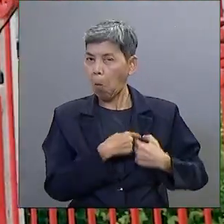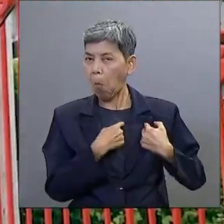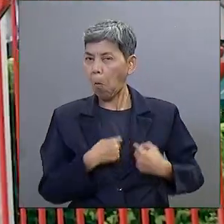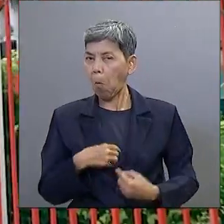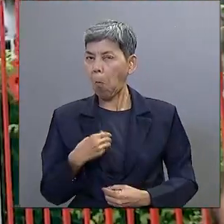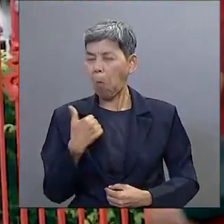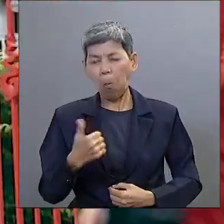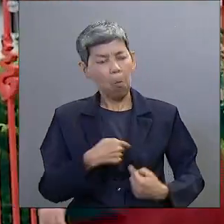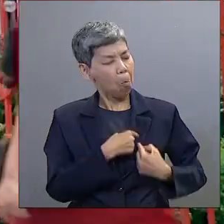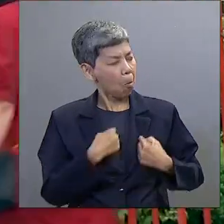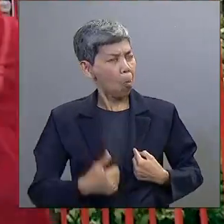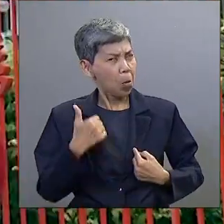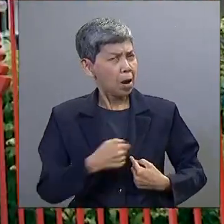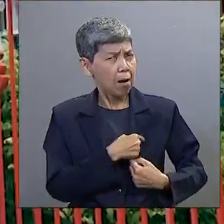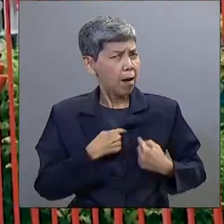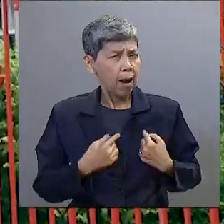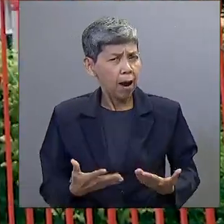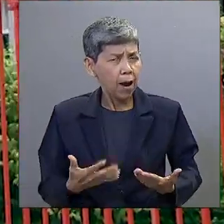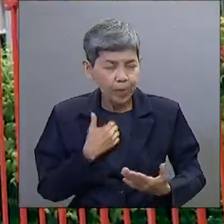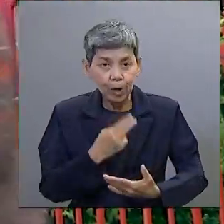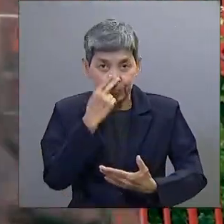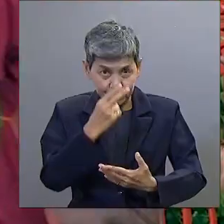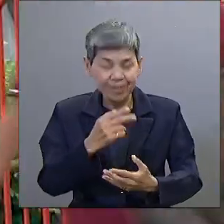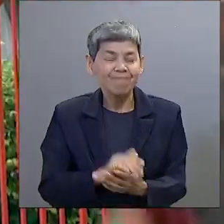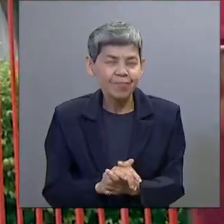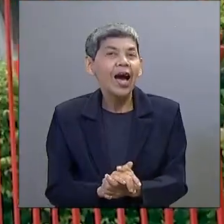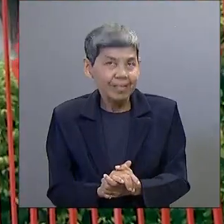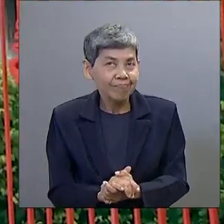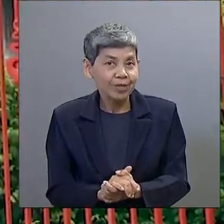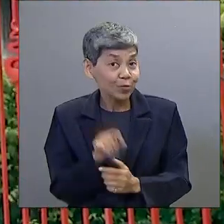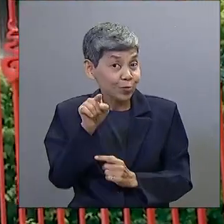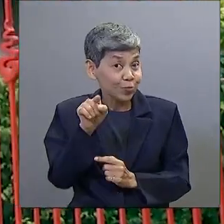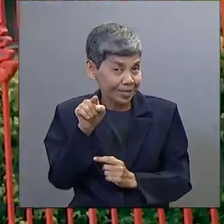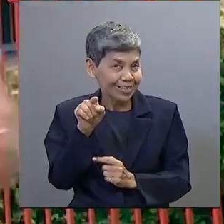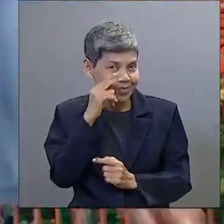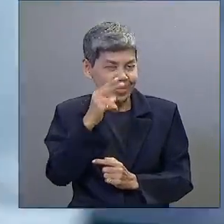นี่ใหญ่มากจะใหญ่ขนาดไหนเรื่องราวจะเป็นยังไงนู้นอยู่ตรงนู้น